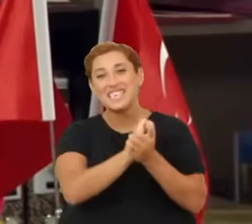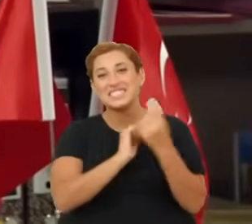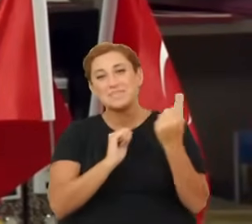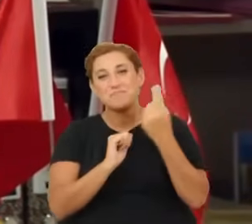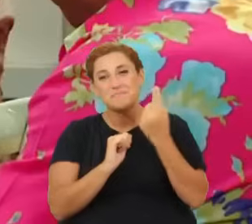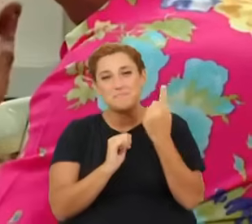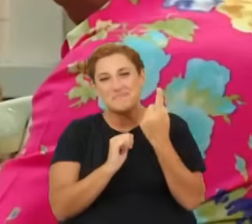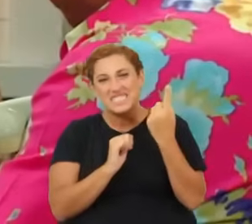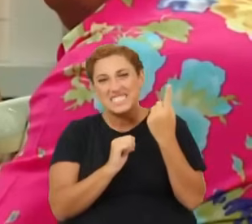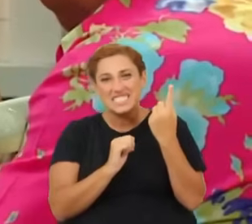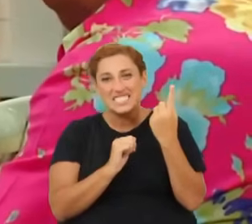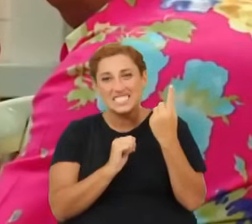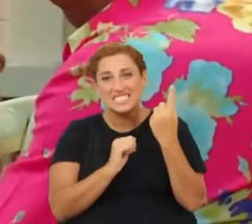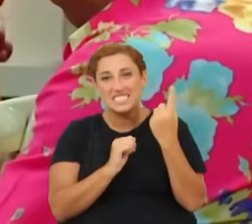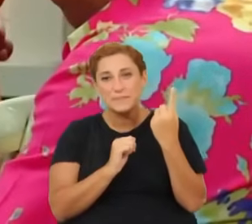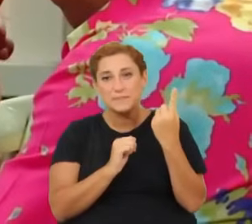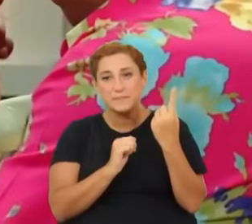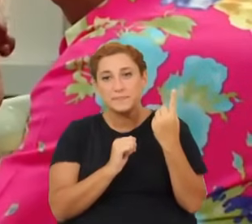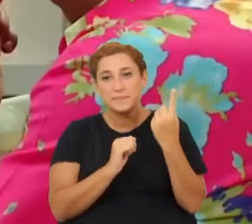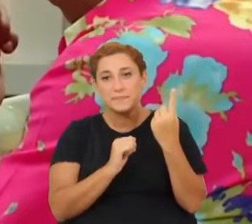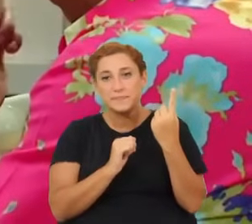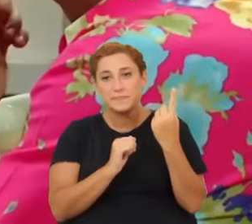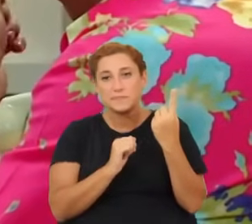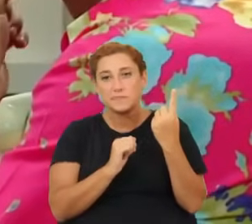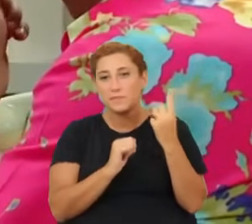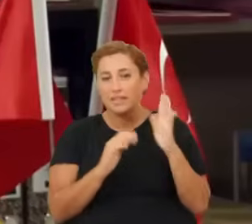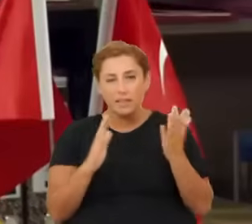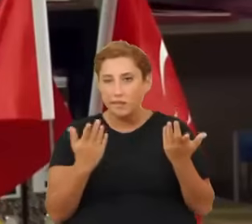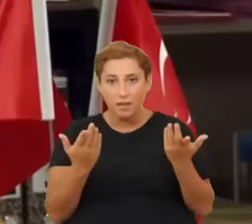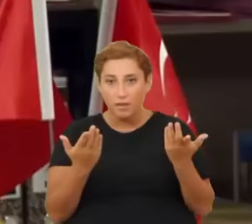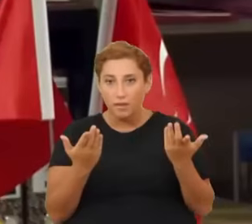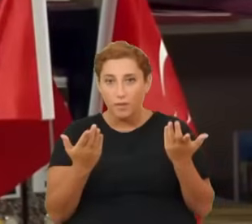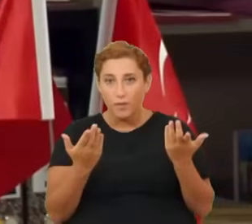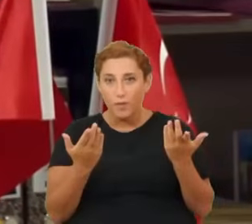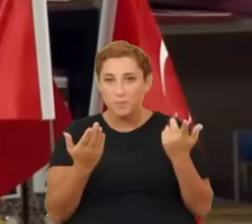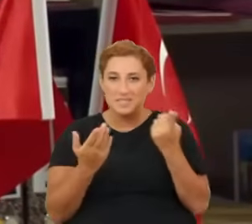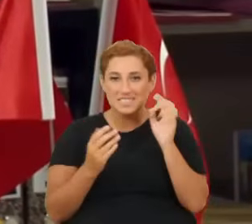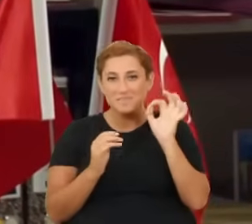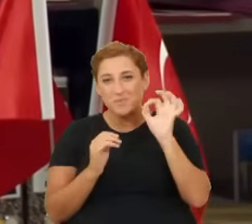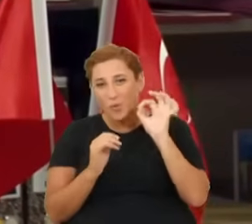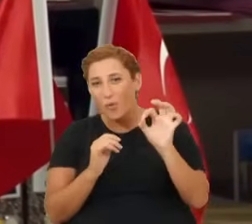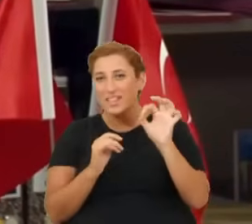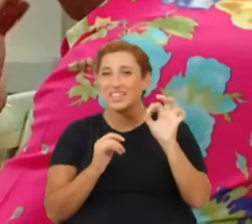şey oldu. Baş parmağını, işaret parmağını da ucuna yuvarlıyor. O pırtı.